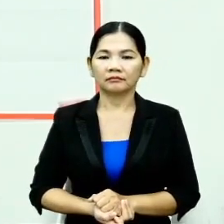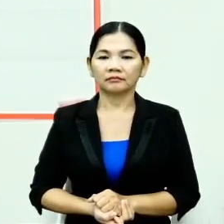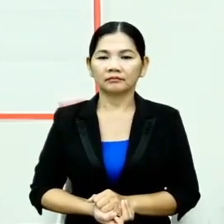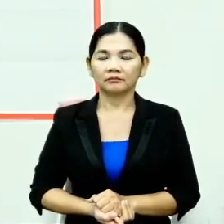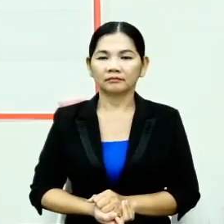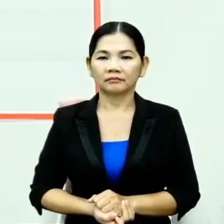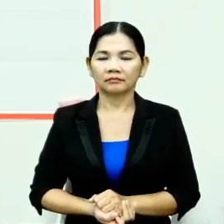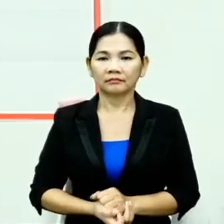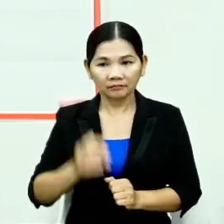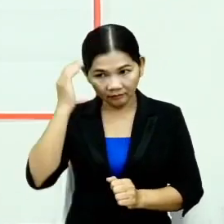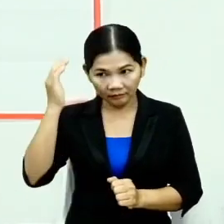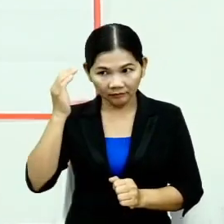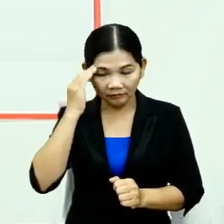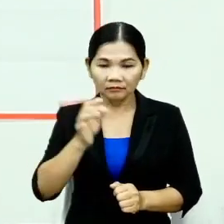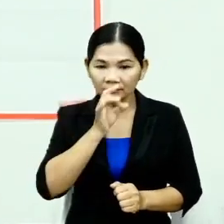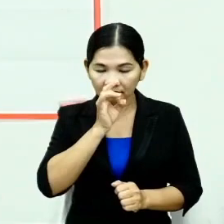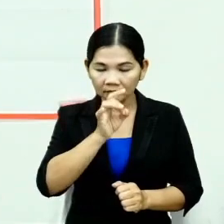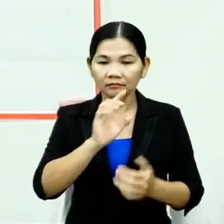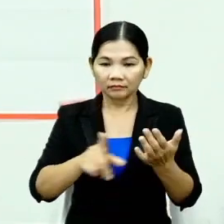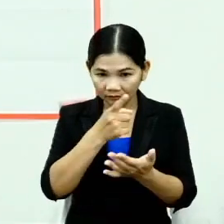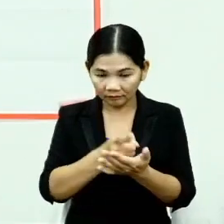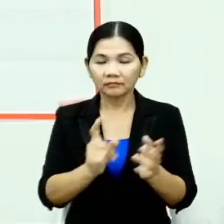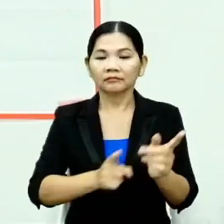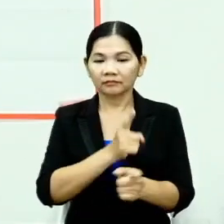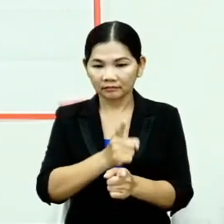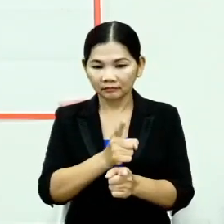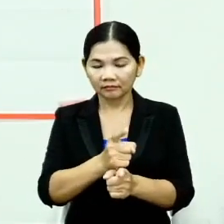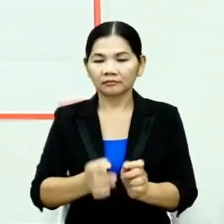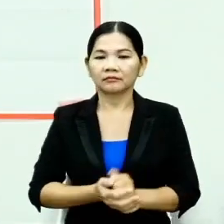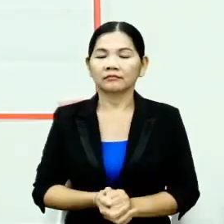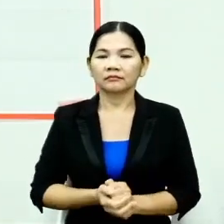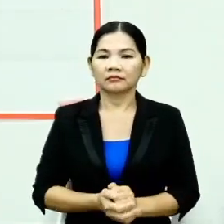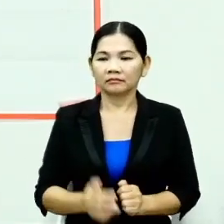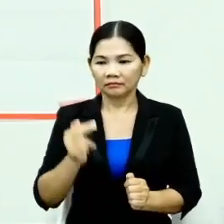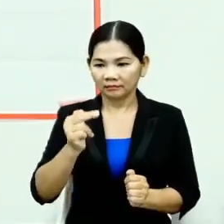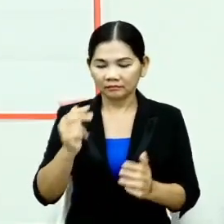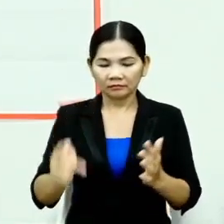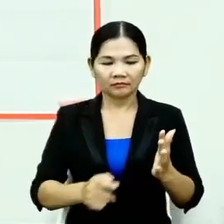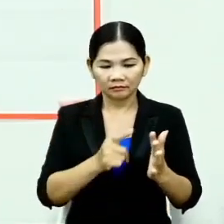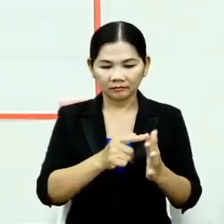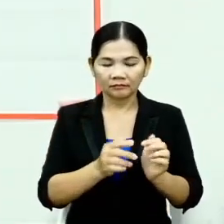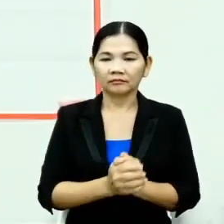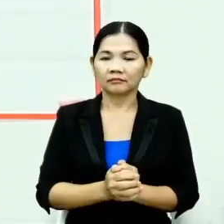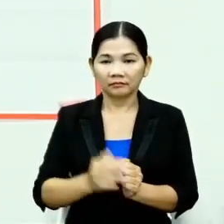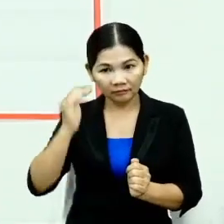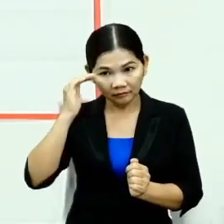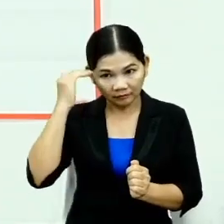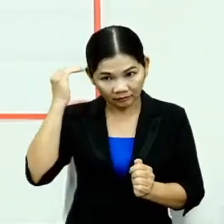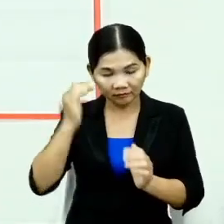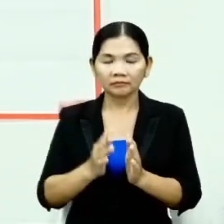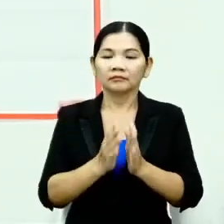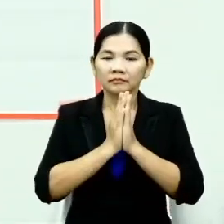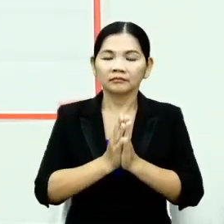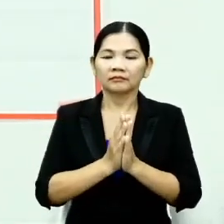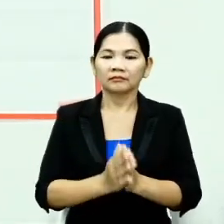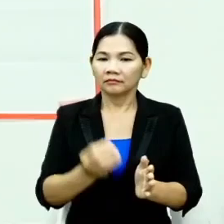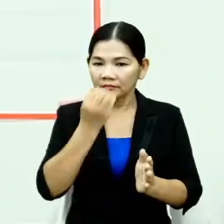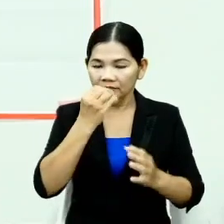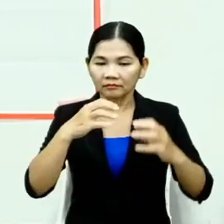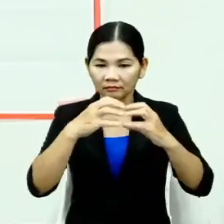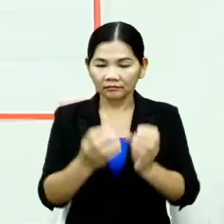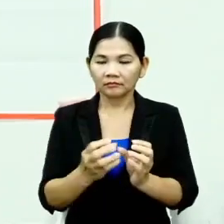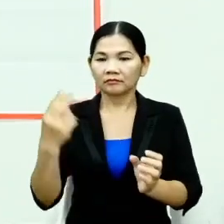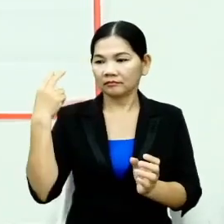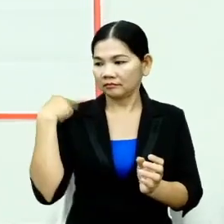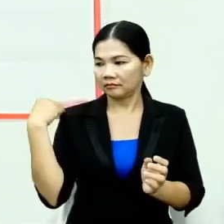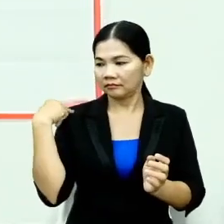ចាសង្ឃឹមថាកូនប្រកាសជាចូលរួមឆ្លើយបានត្រឹមត្រូវគឺទីទីចាអ្នកក្មេងប្រុសម្នាក់នេះគាត់ទាឆៃសាដា